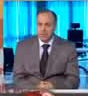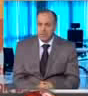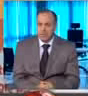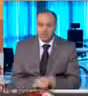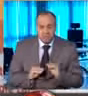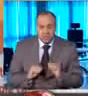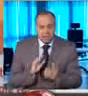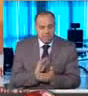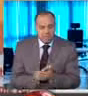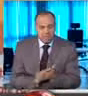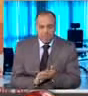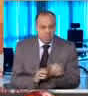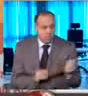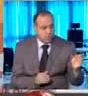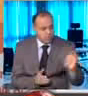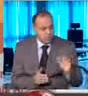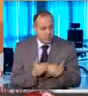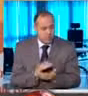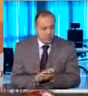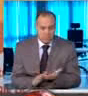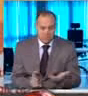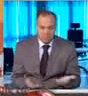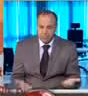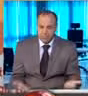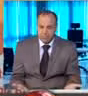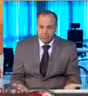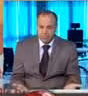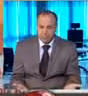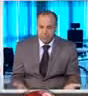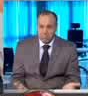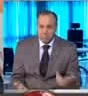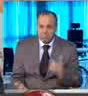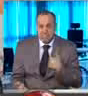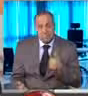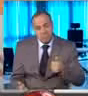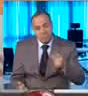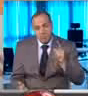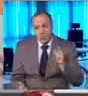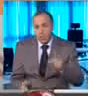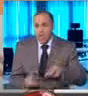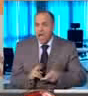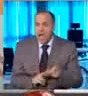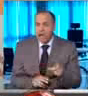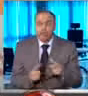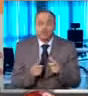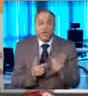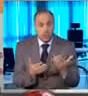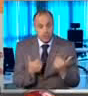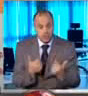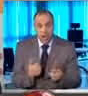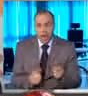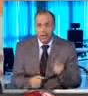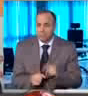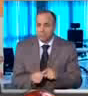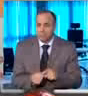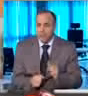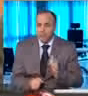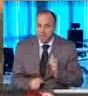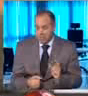فما حاجات بها متاع فينانسمون، مي فما كانت نجم تكون خير من هكا. كان ينجم يجيبوا أكثر أونتربريز يدخلوا كوتي